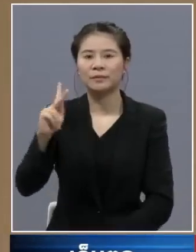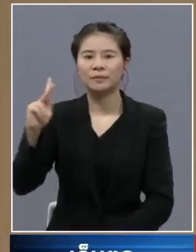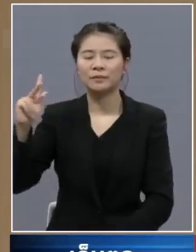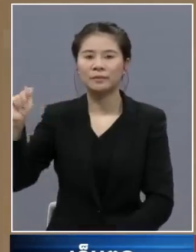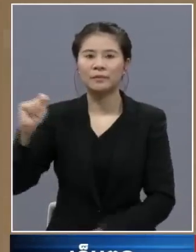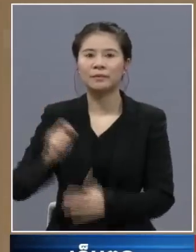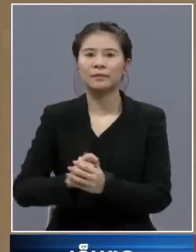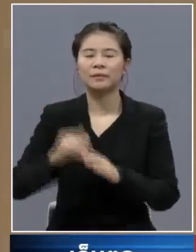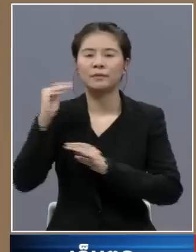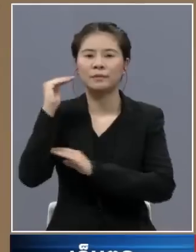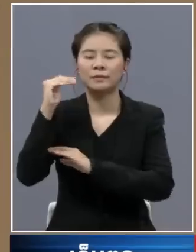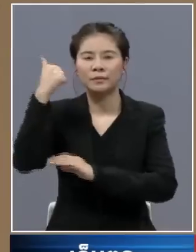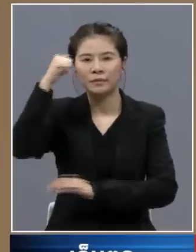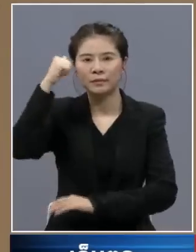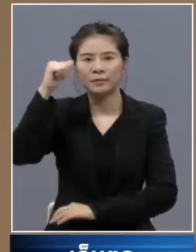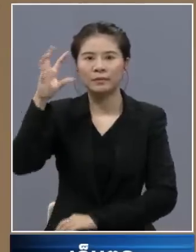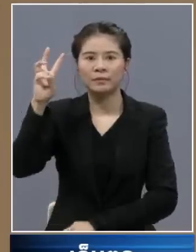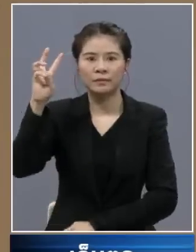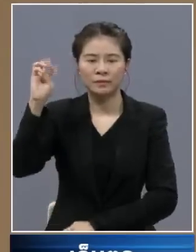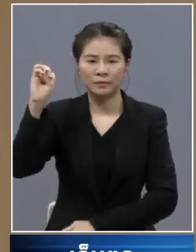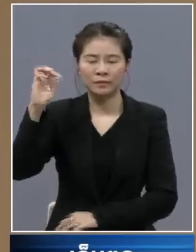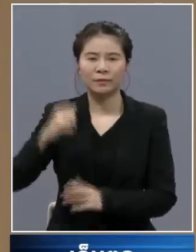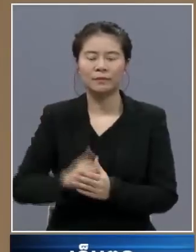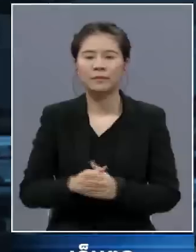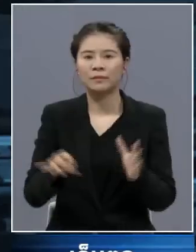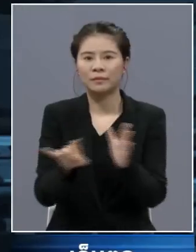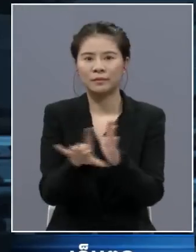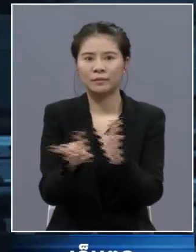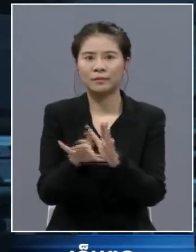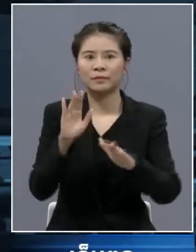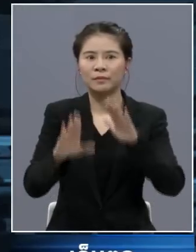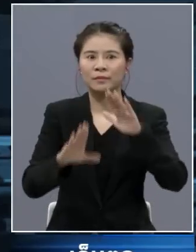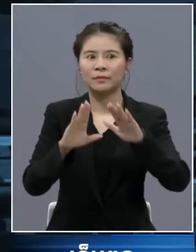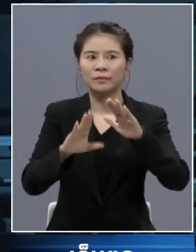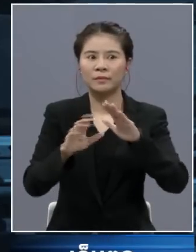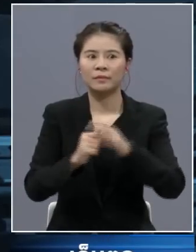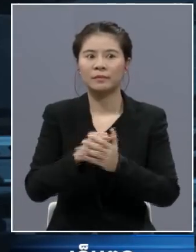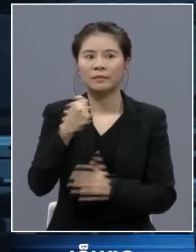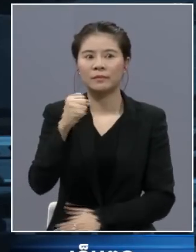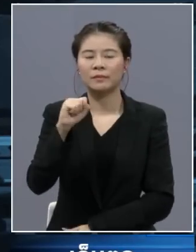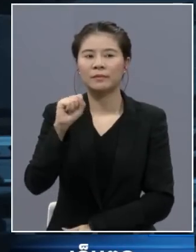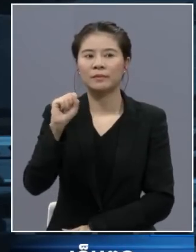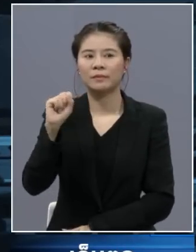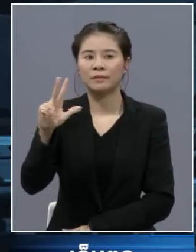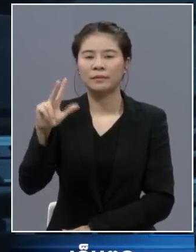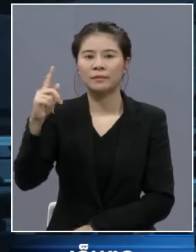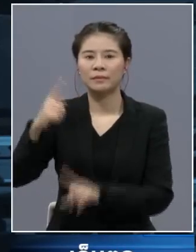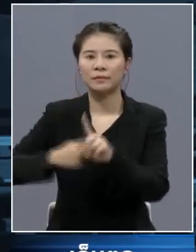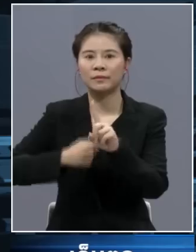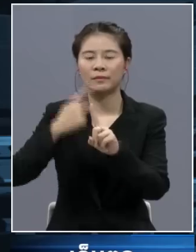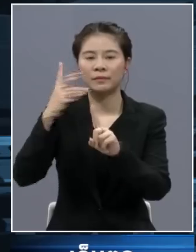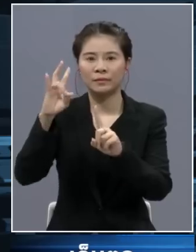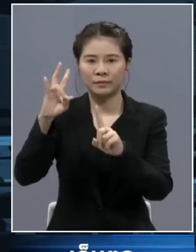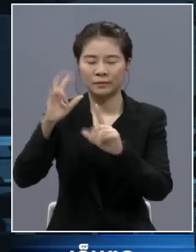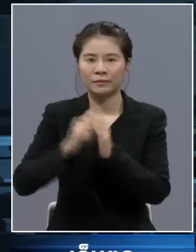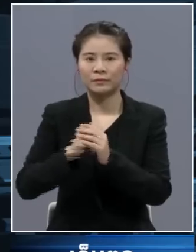ดไว้60วันนะฮะซึ่งวันสุดท้ายก็น่าจะต้องอยู่วันที่13กรกฎาคมในขณะที่